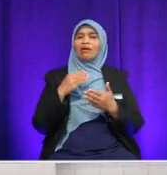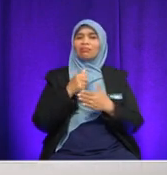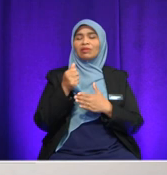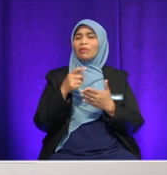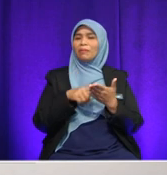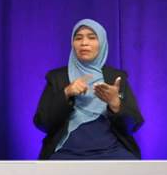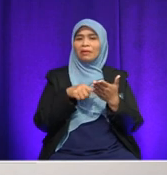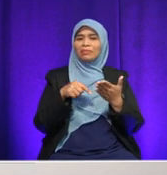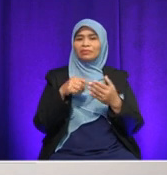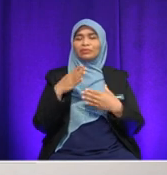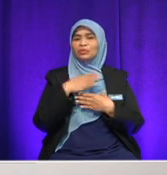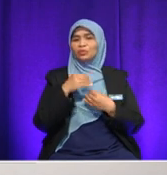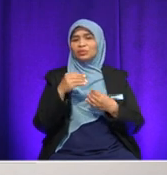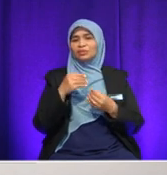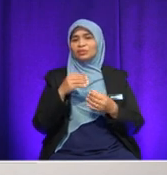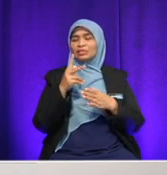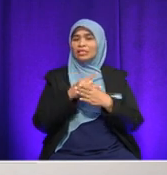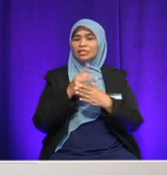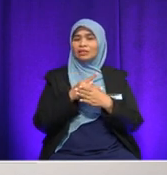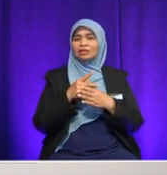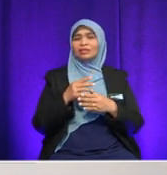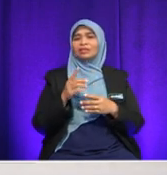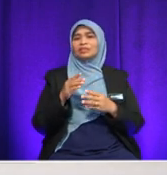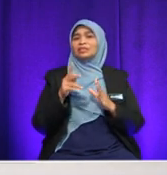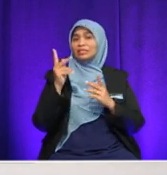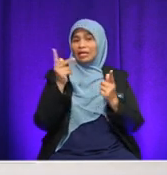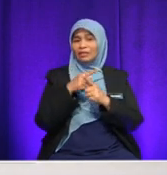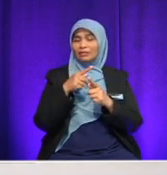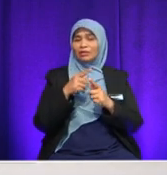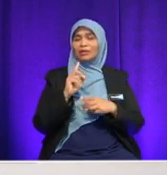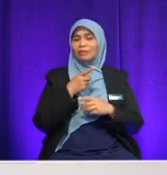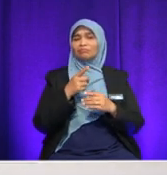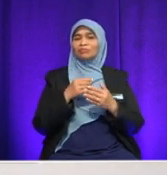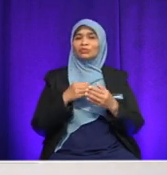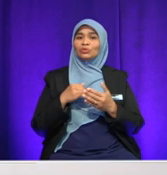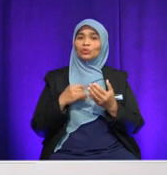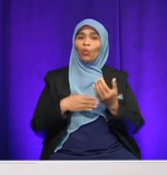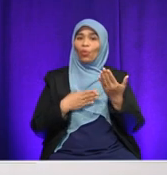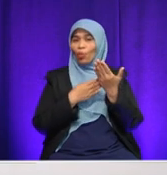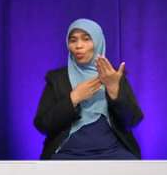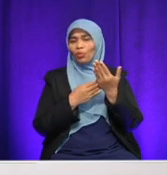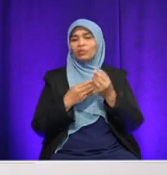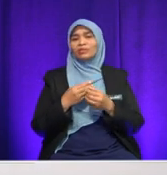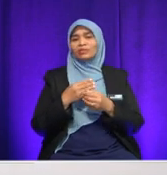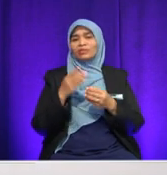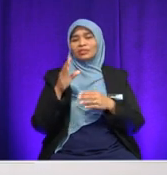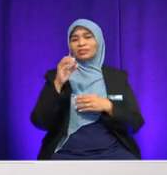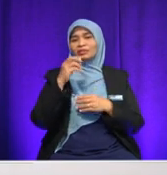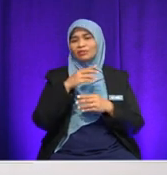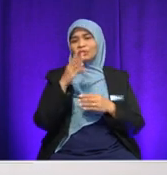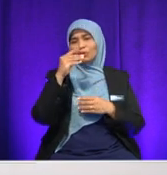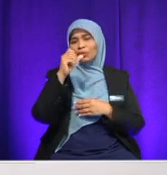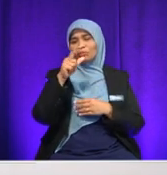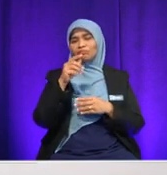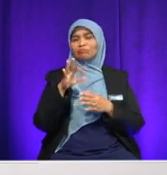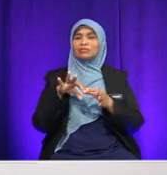rumah. Sekali itu, kami jolok sarang tupai yang terletak di bangku bulat. Memang Dol bekerjasama dengan